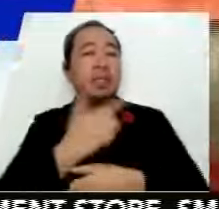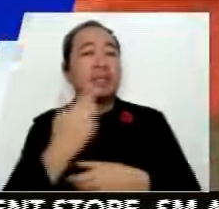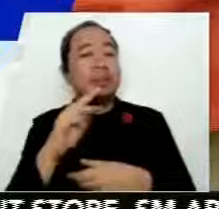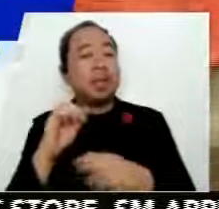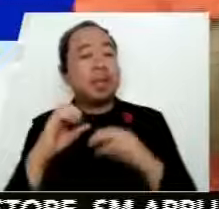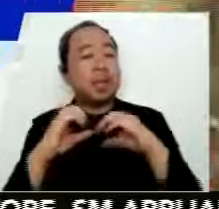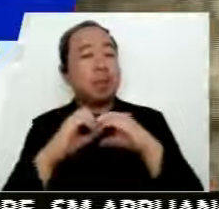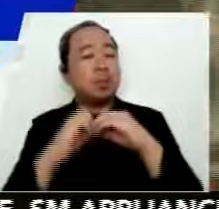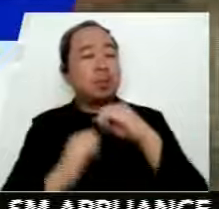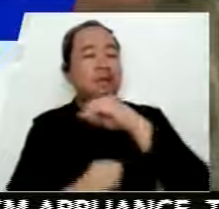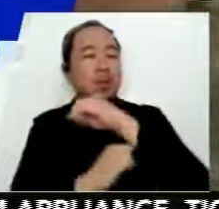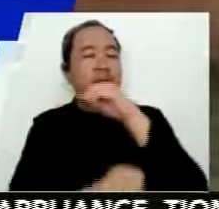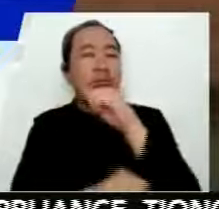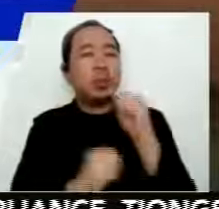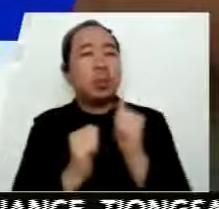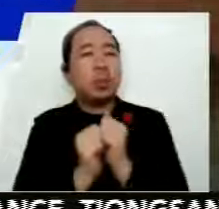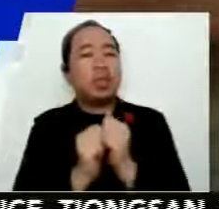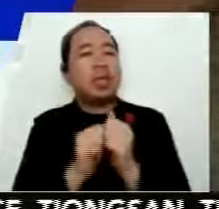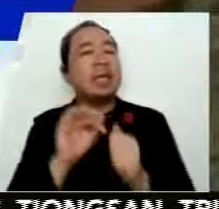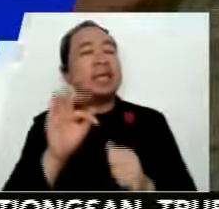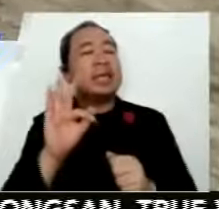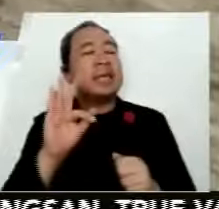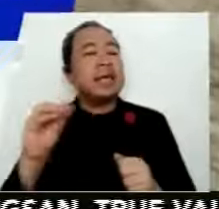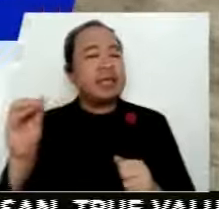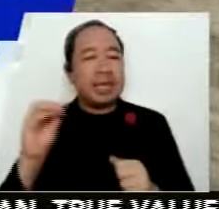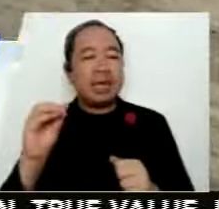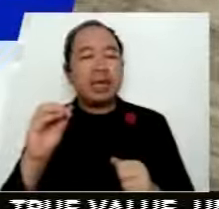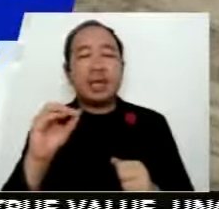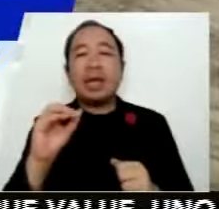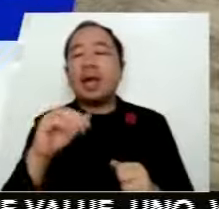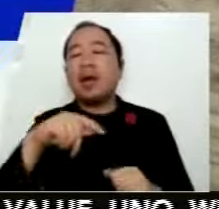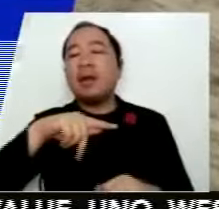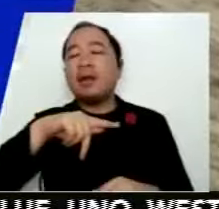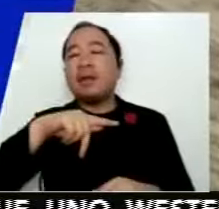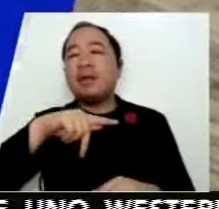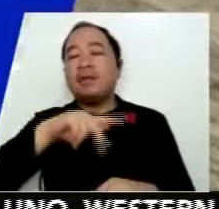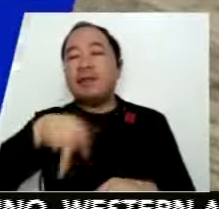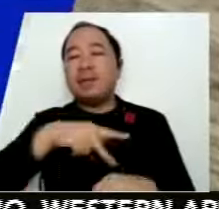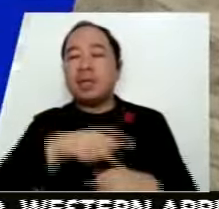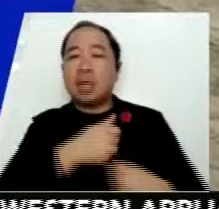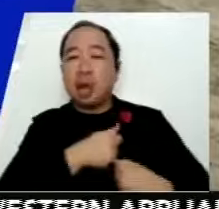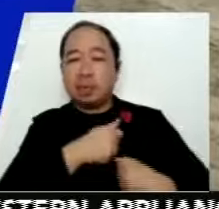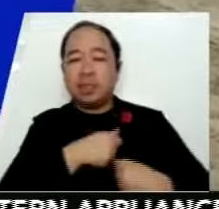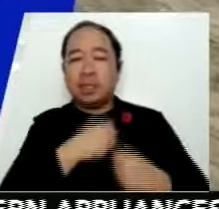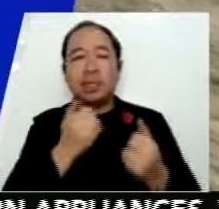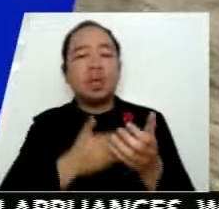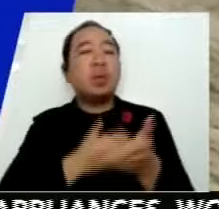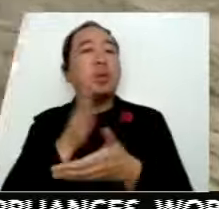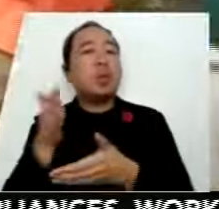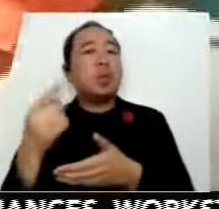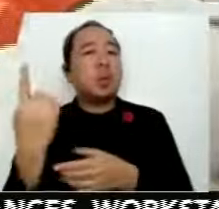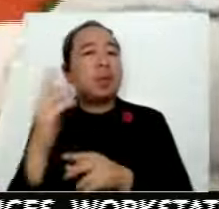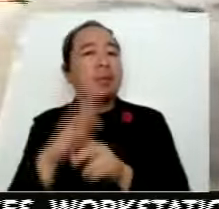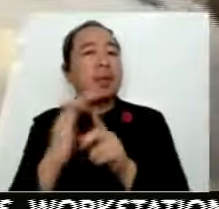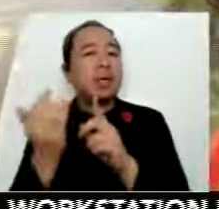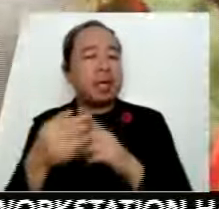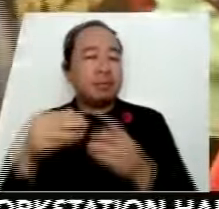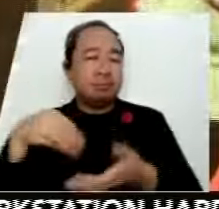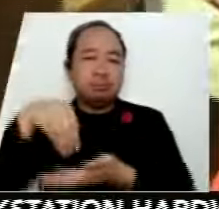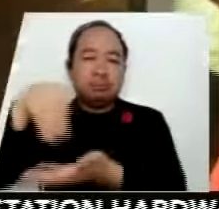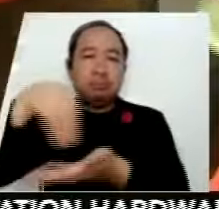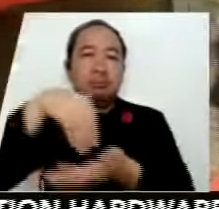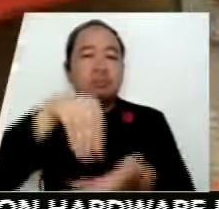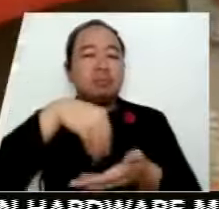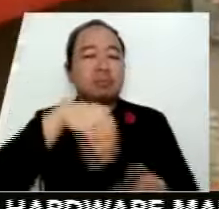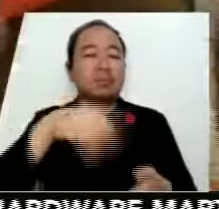ang 90th Infantry Battalion ng Philippine Army, nagtungo tayo sa barangay Inugog para maghatid ng relief goods sa mga